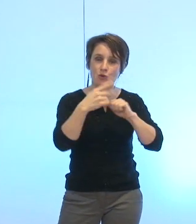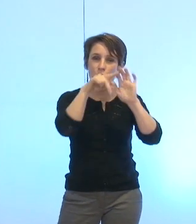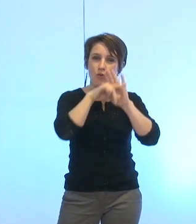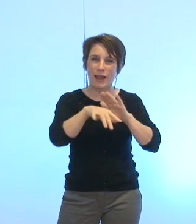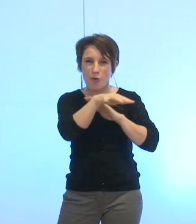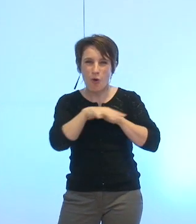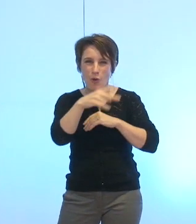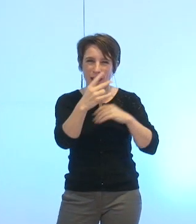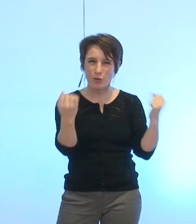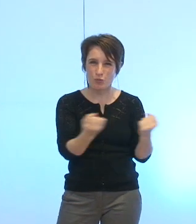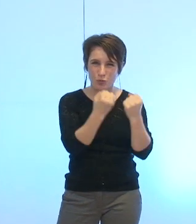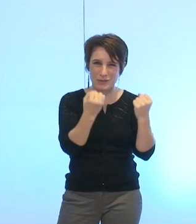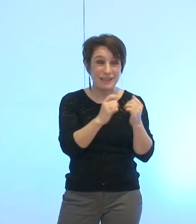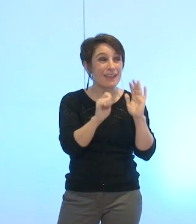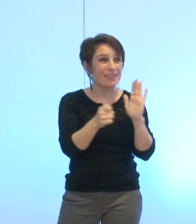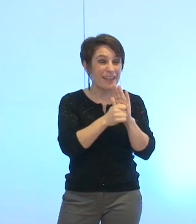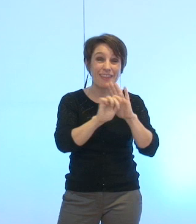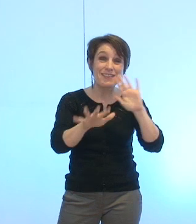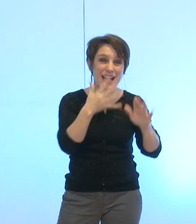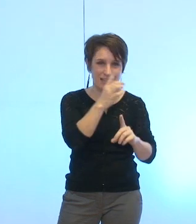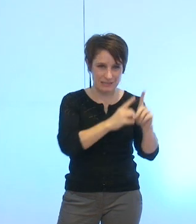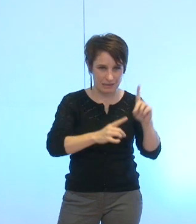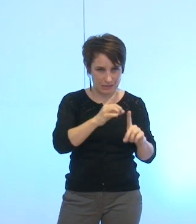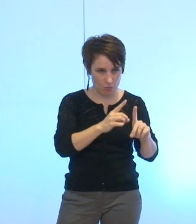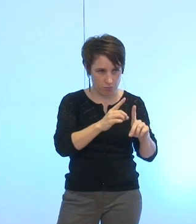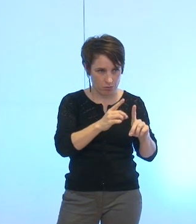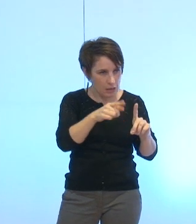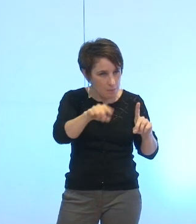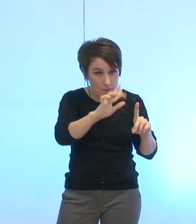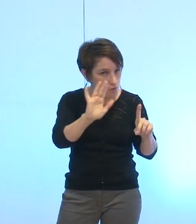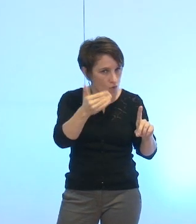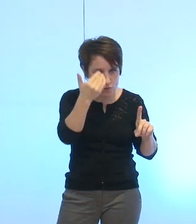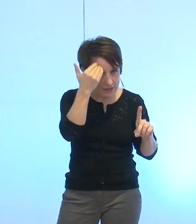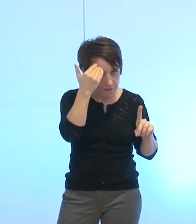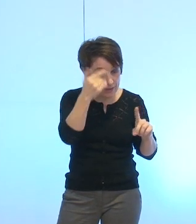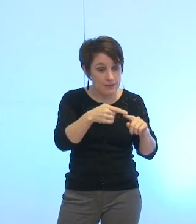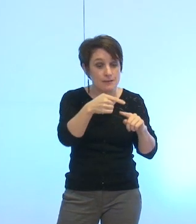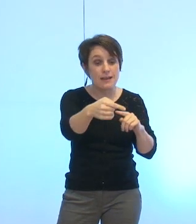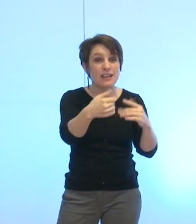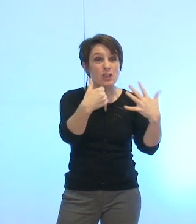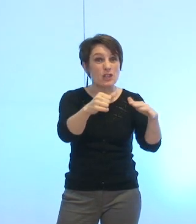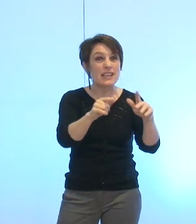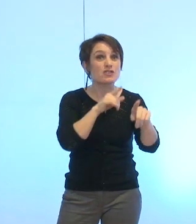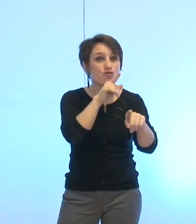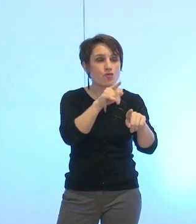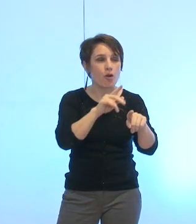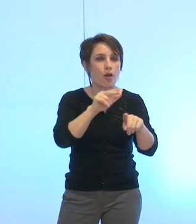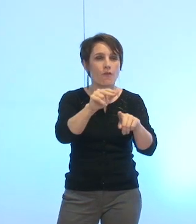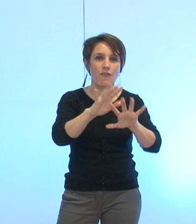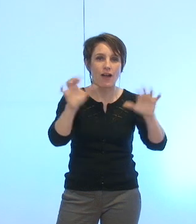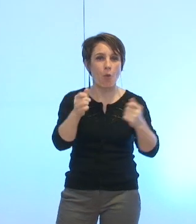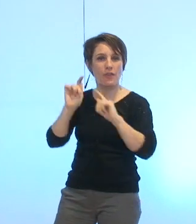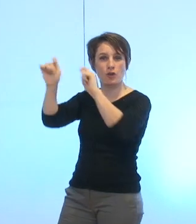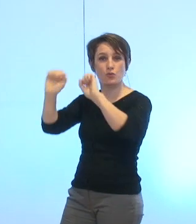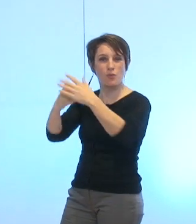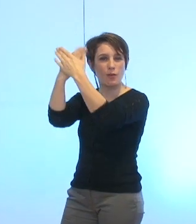publicité le 15 décembre en sachant que dans 16 jours ce sera une compétence de la métropole